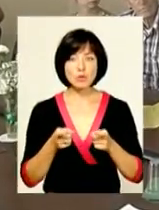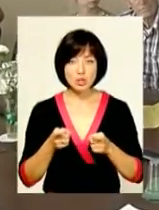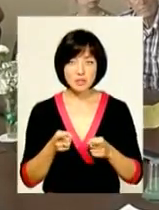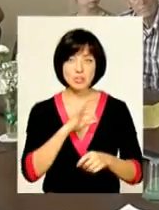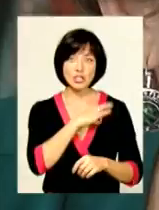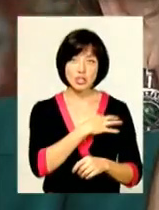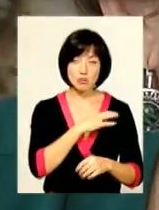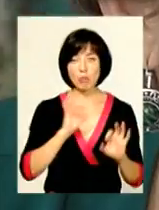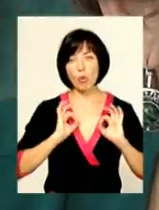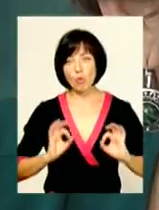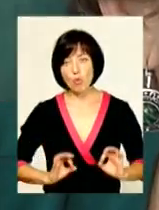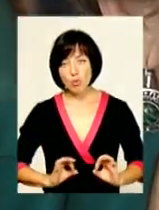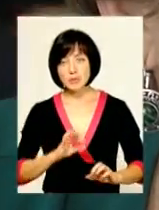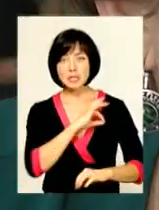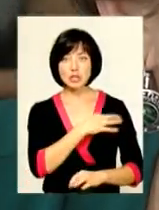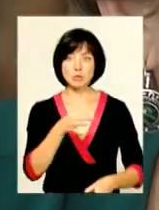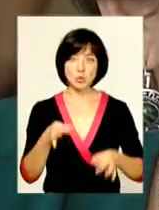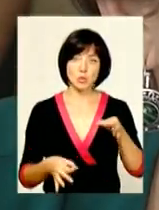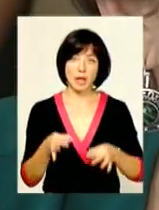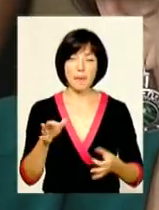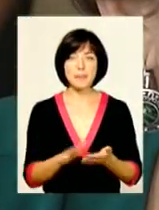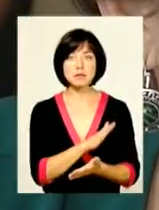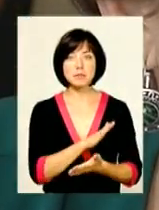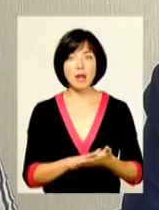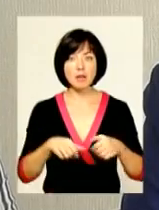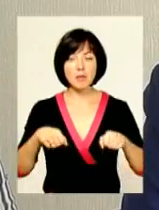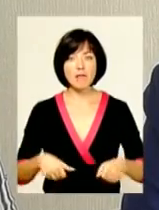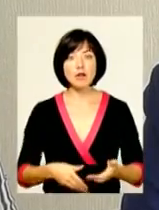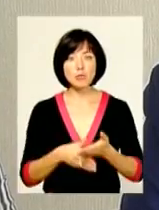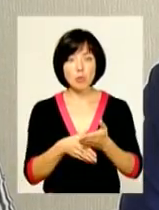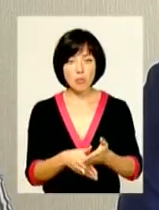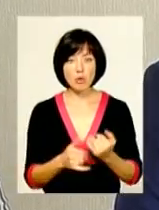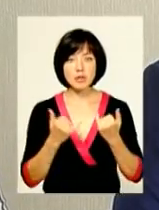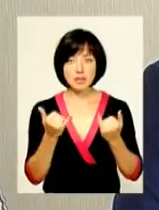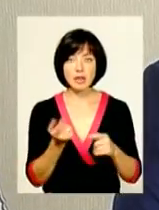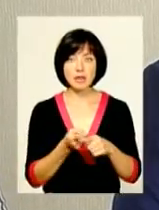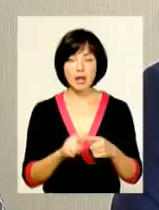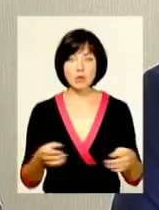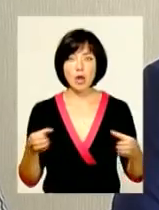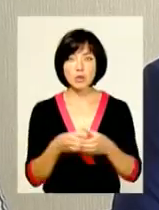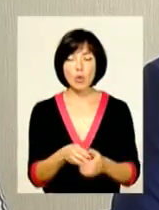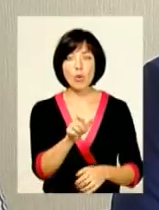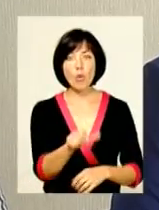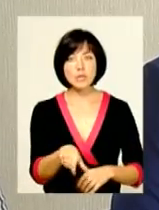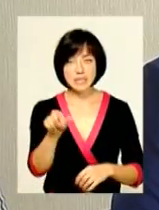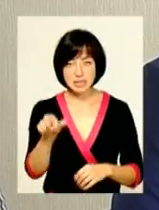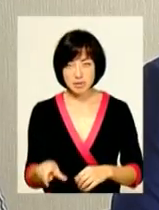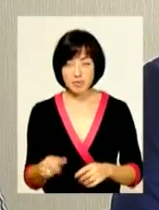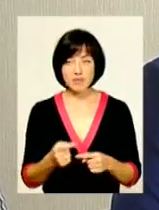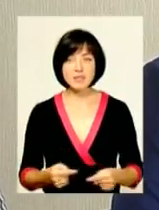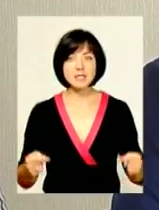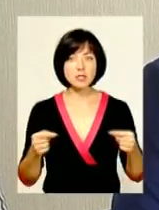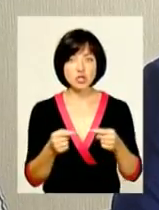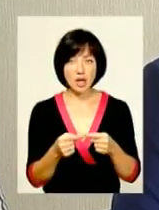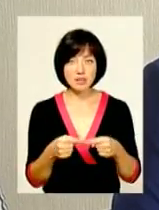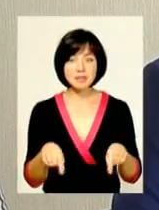залучається слідчим, прокурором, слідчим суддею. Безоплатна правова допомога для даної категорії осіб